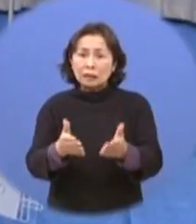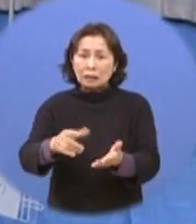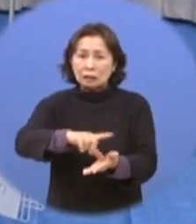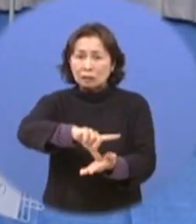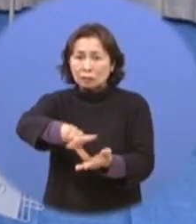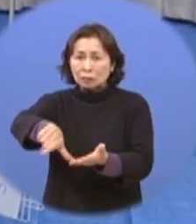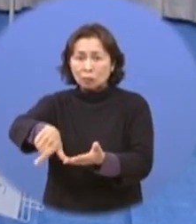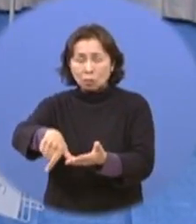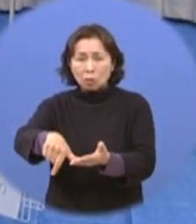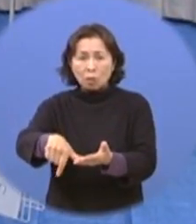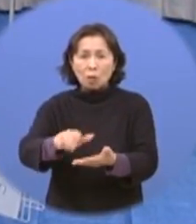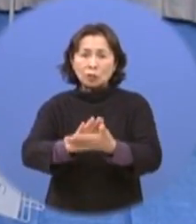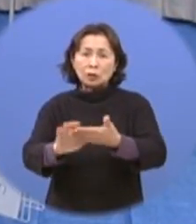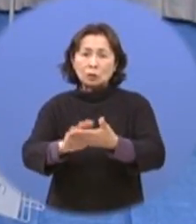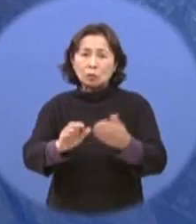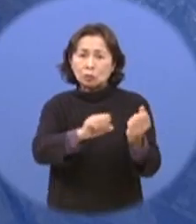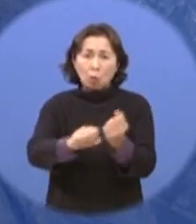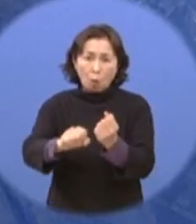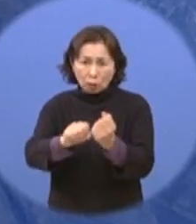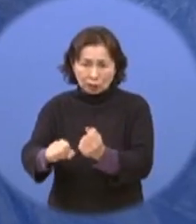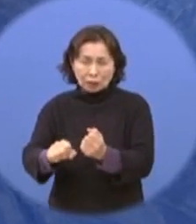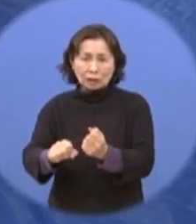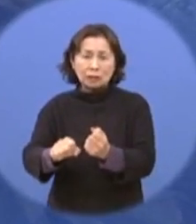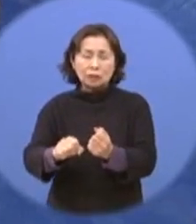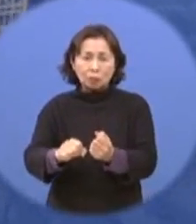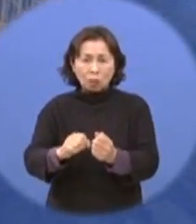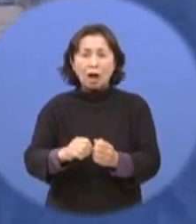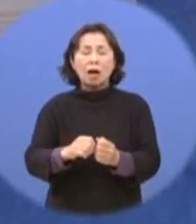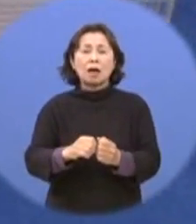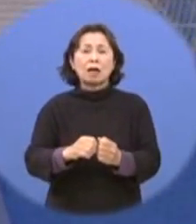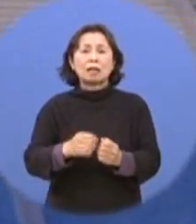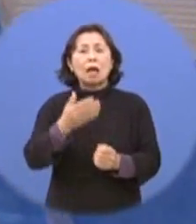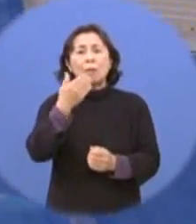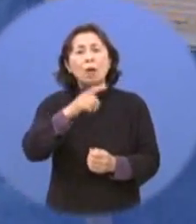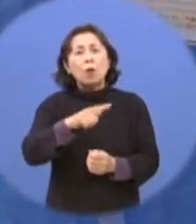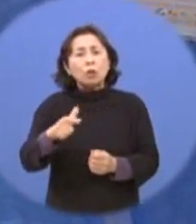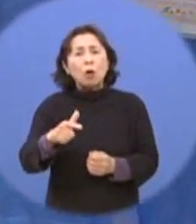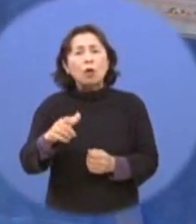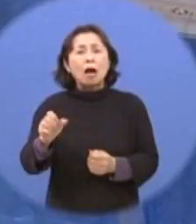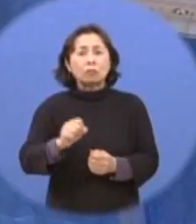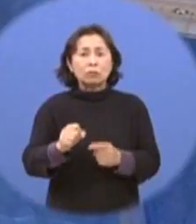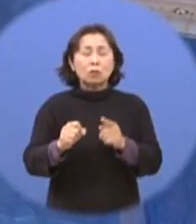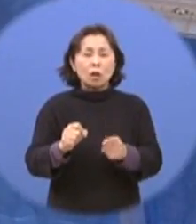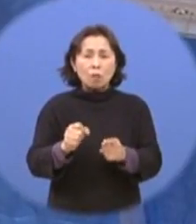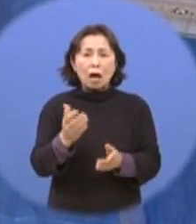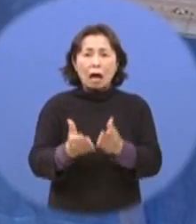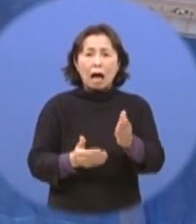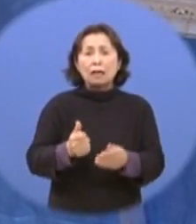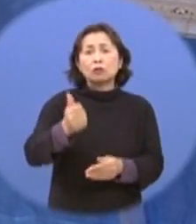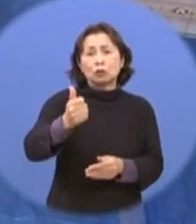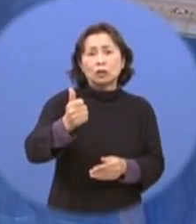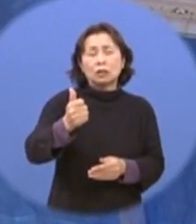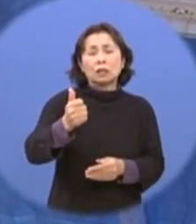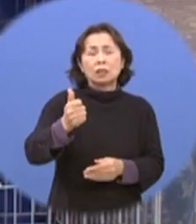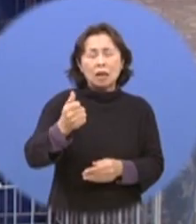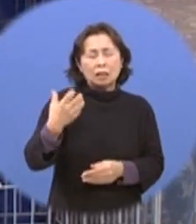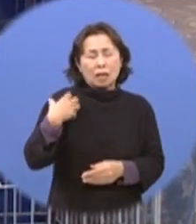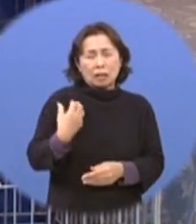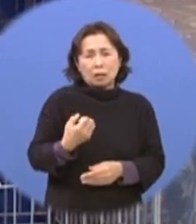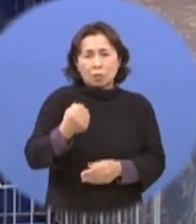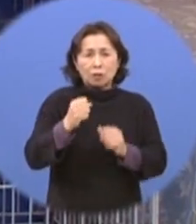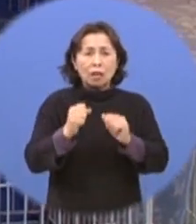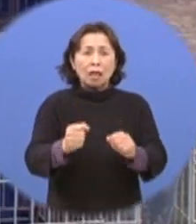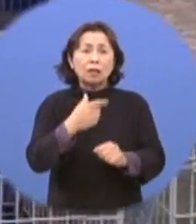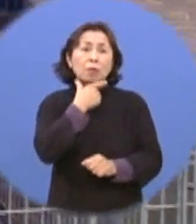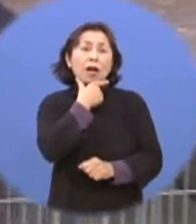か確保管理またフードのか国なんかは飼い主さんが責任を持って行うようにしていただきたいと